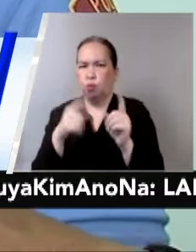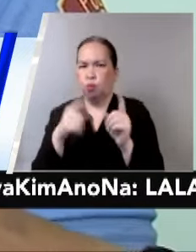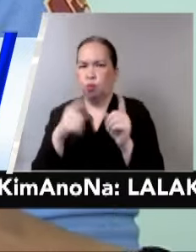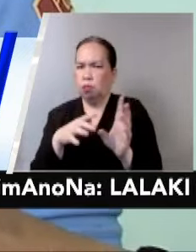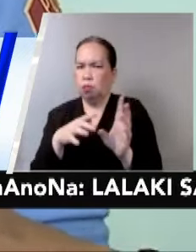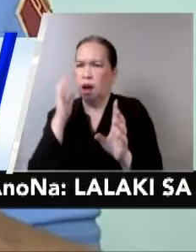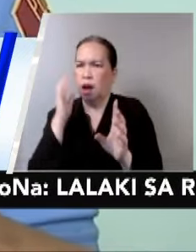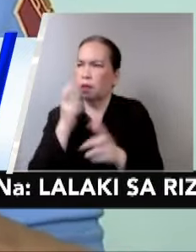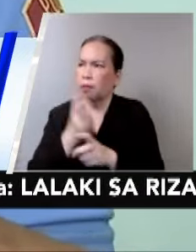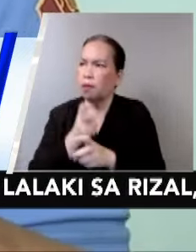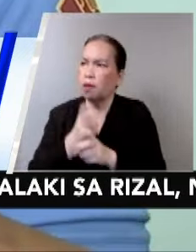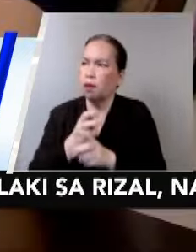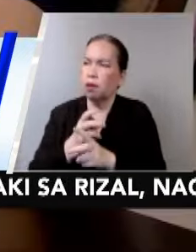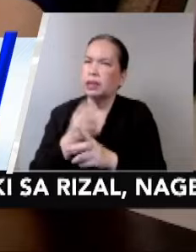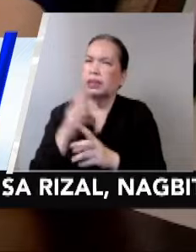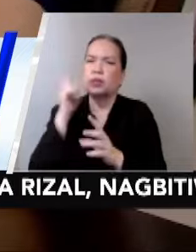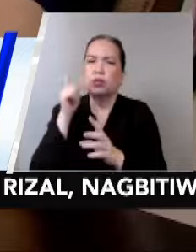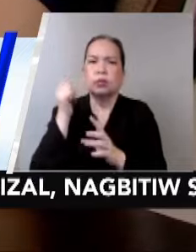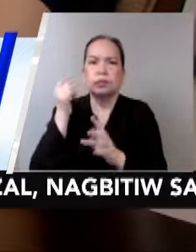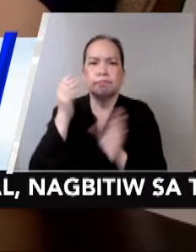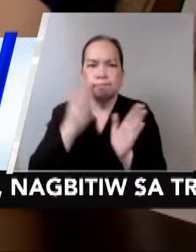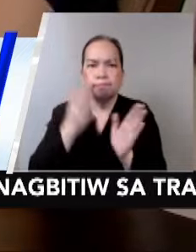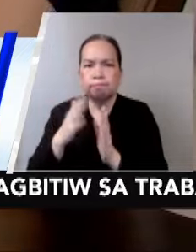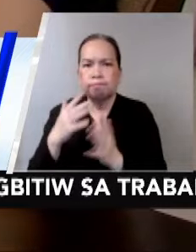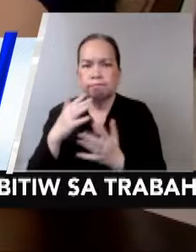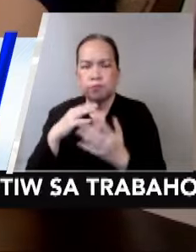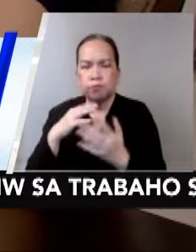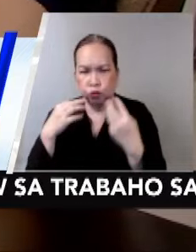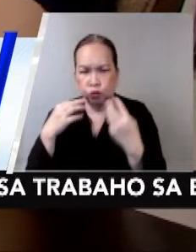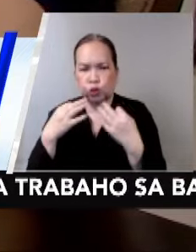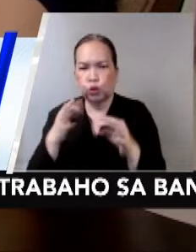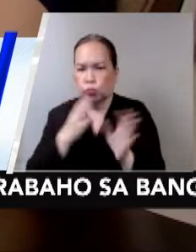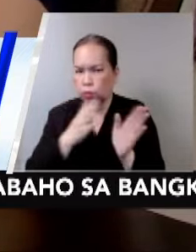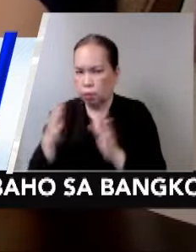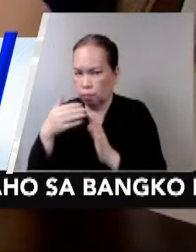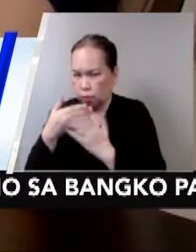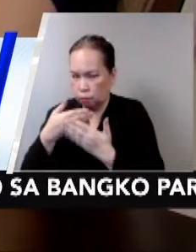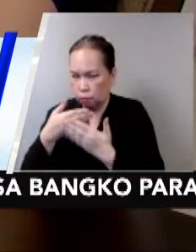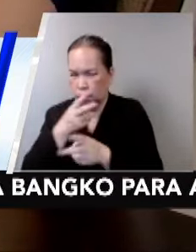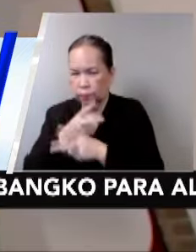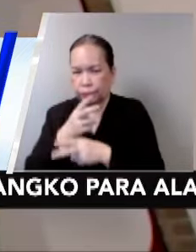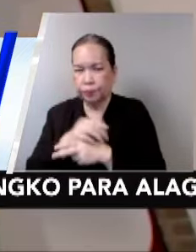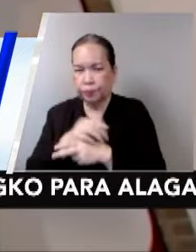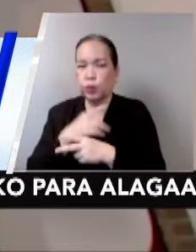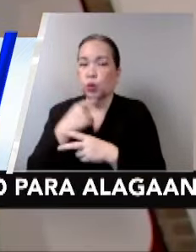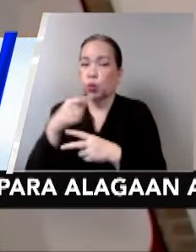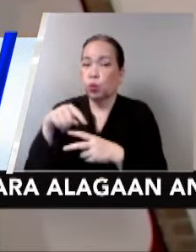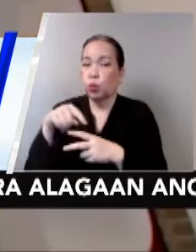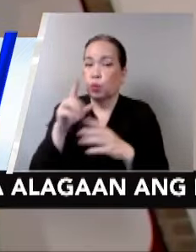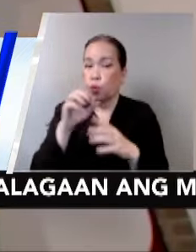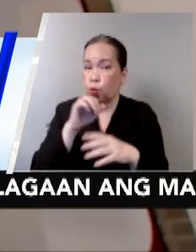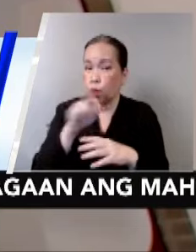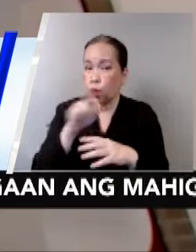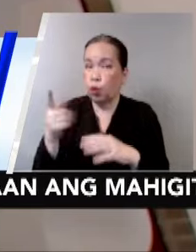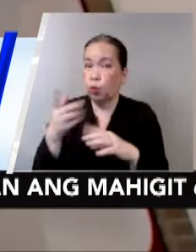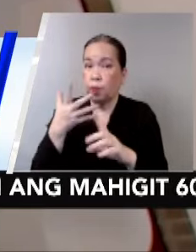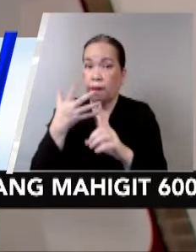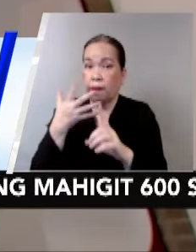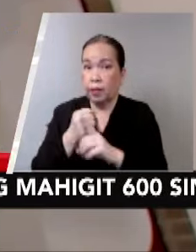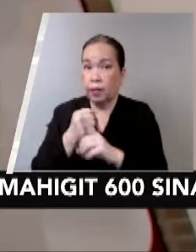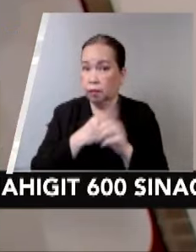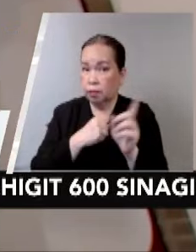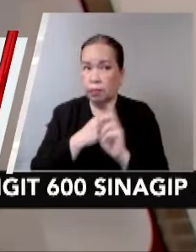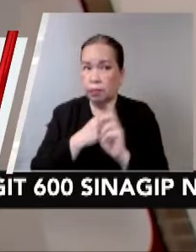or pinag-aaralan talaga. Apila naman ang abogado sa mga merchant at bangko ng mga biktima. Have also the compassion and to help also